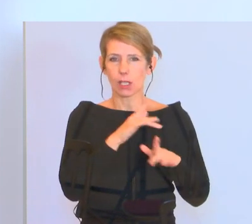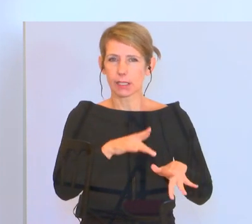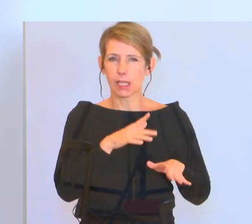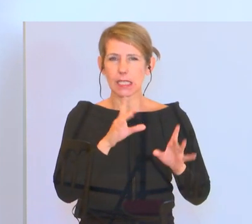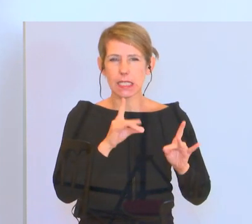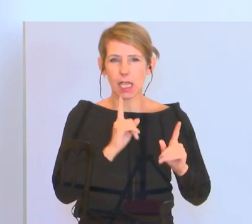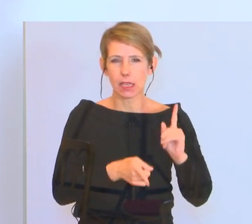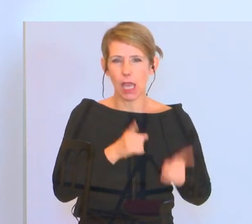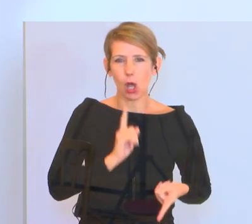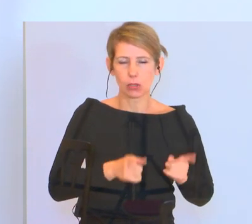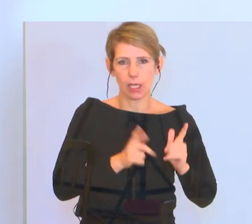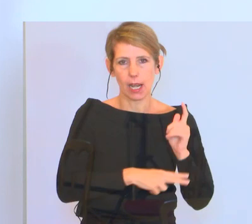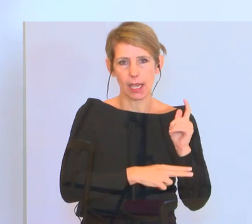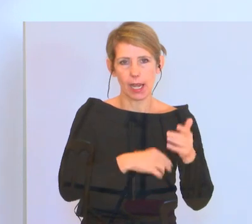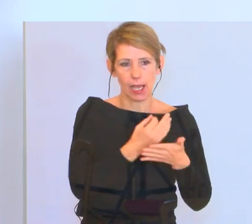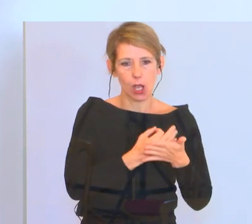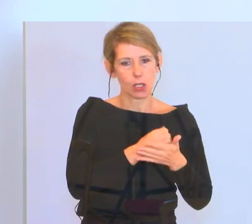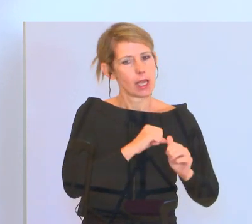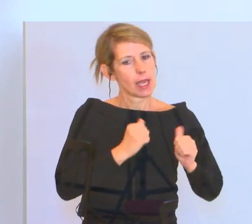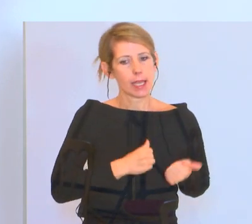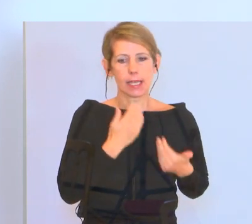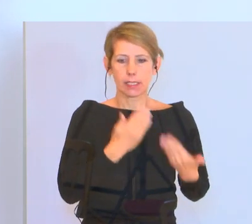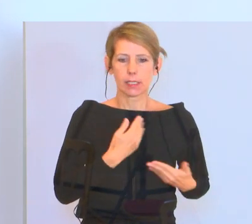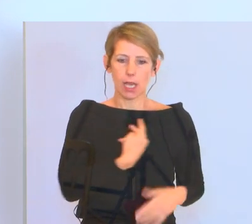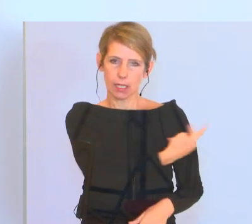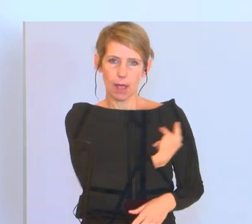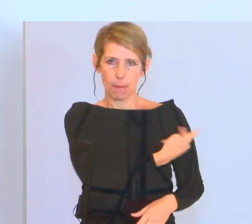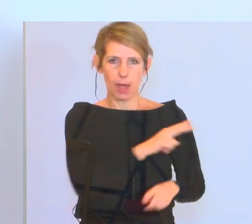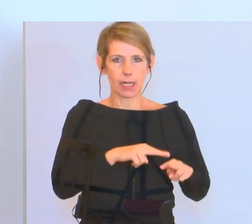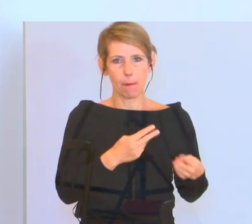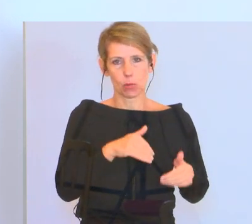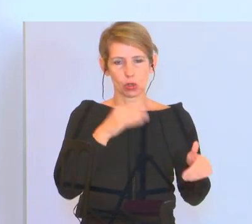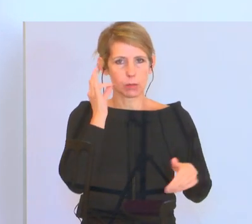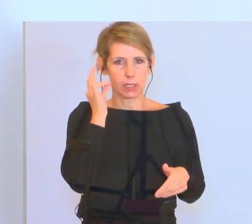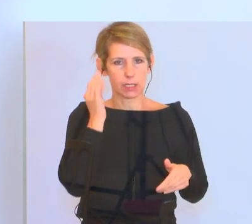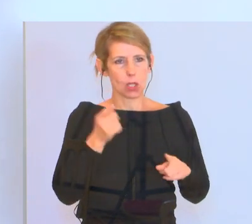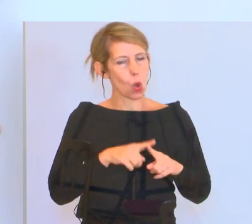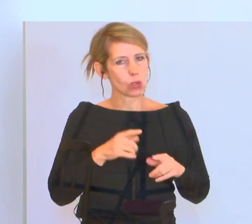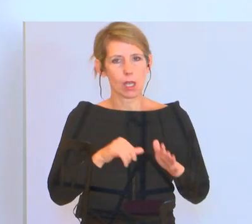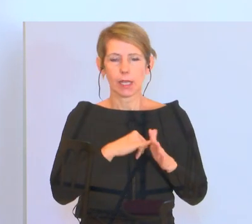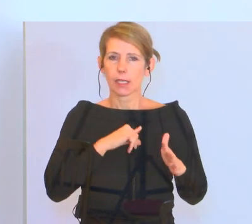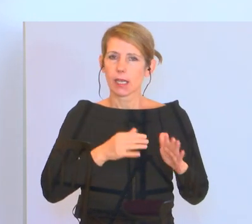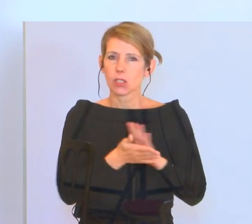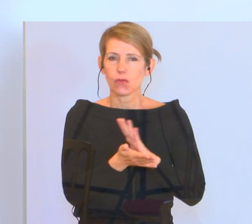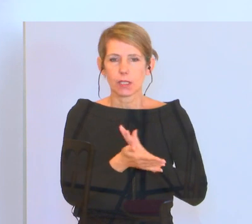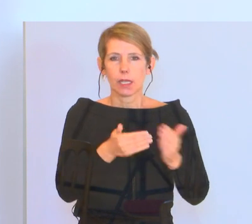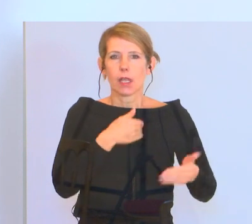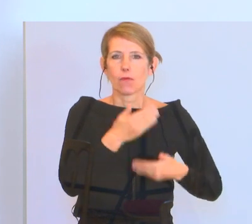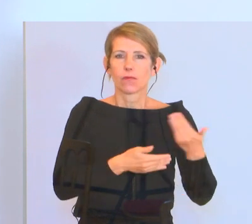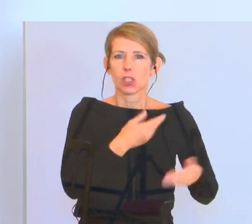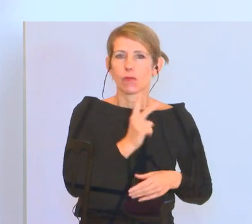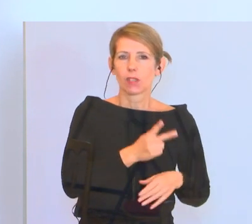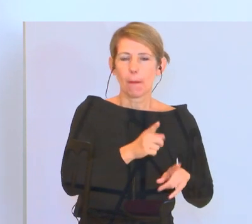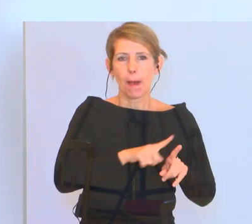Lehrlinge ausbilden, herzlich Danke sagen an beide Bundesministerinnen sowie auch an alle involvierten Stakeholder von der Wirtschaftskammer bis zur